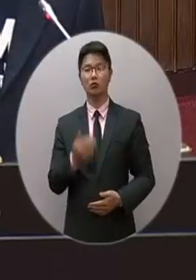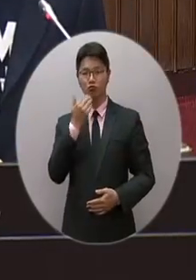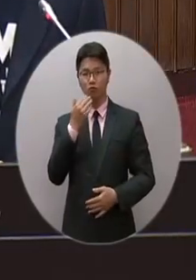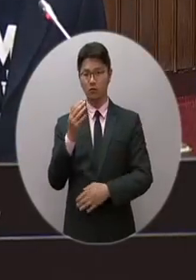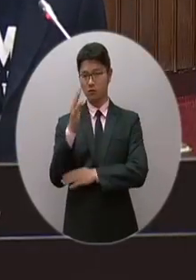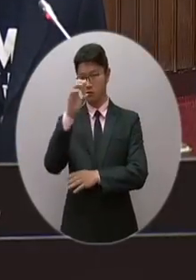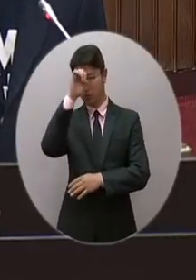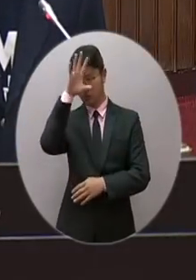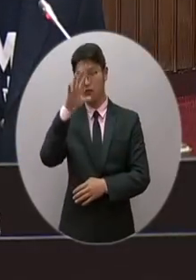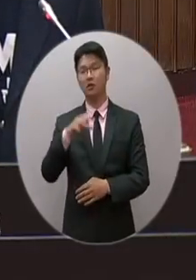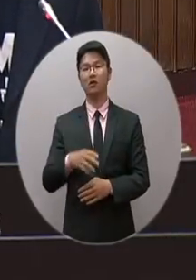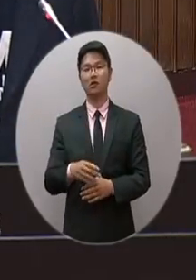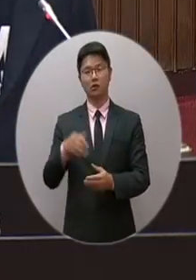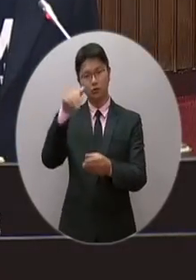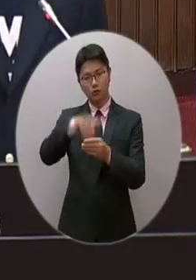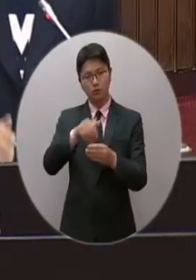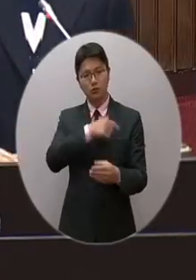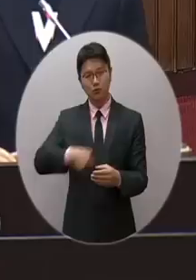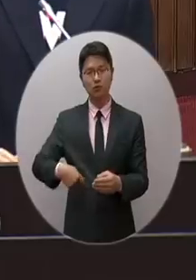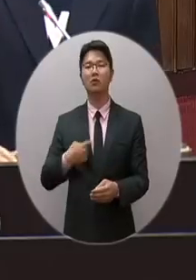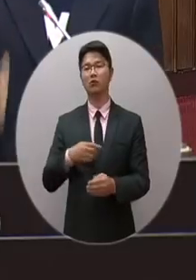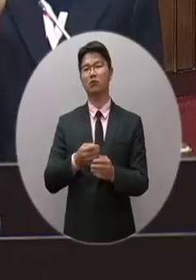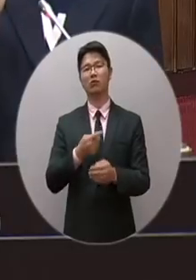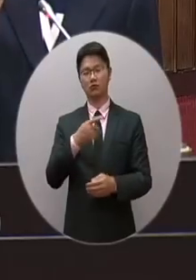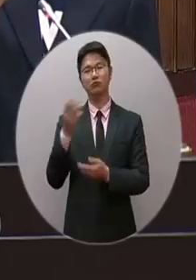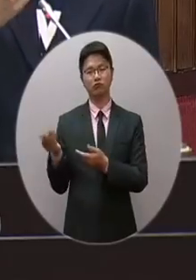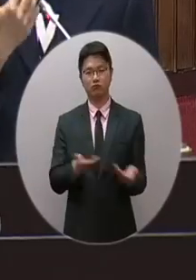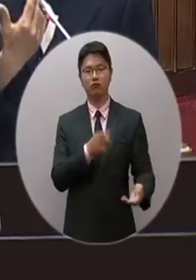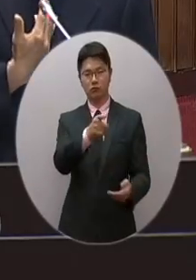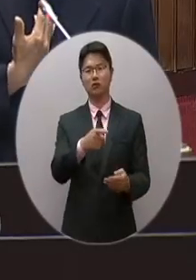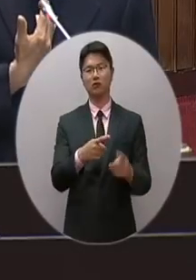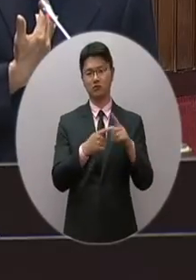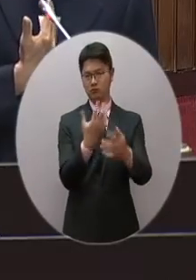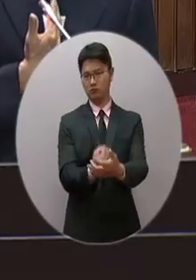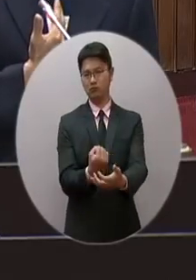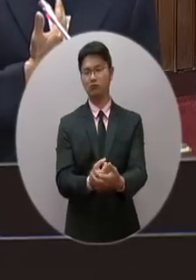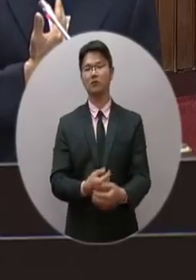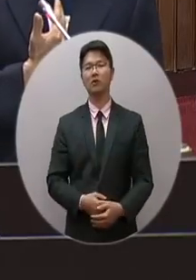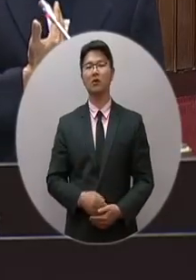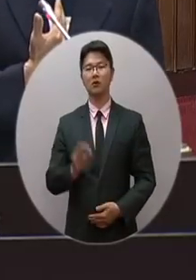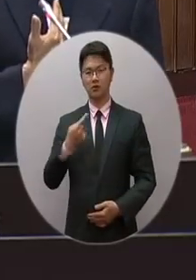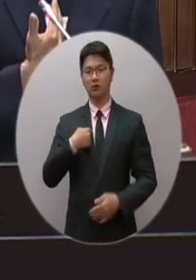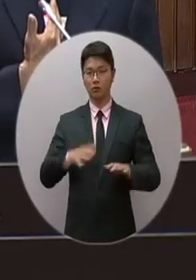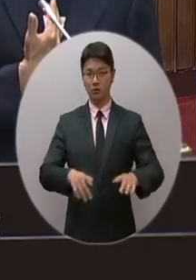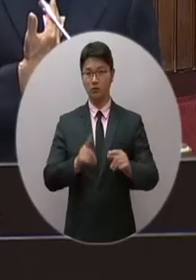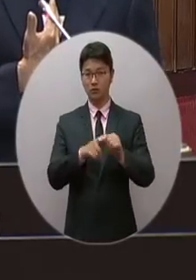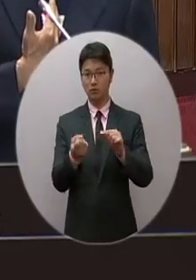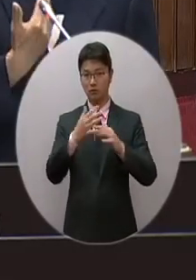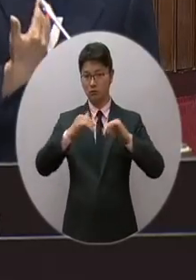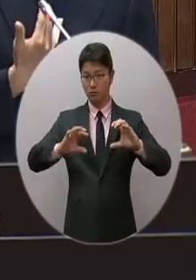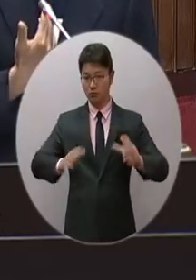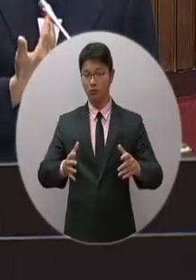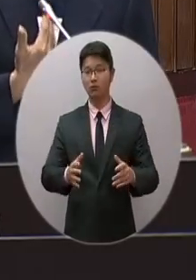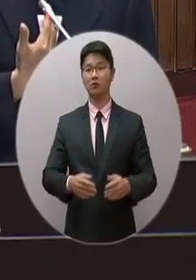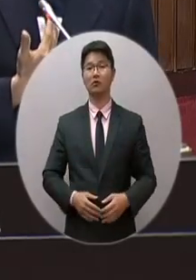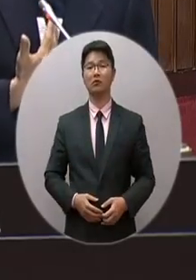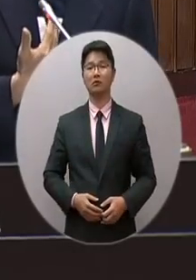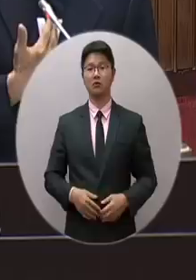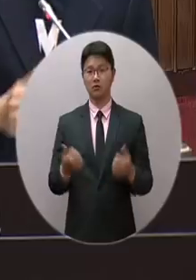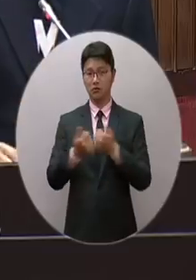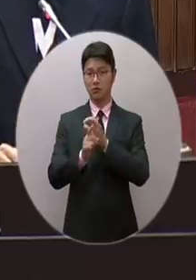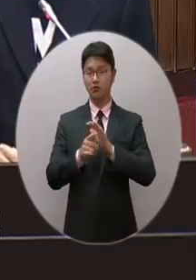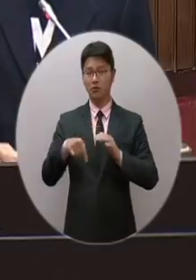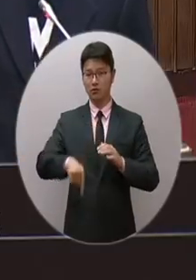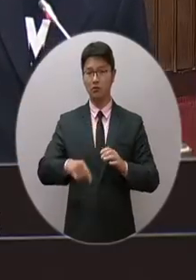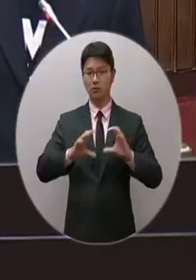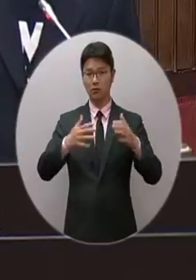度，欢迎潘文忠继续留任。啊，但是按照我现在是代表中华民国，要整个国家，台湾这个地方的国